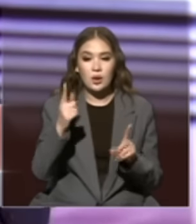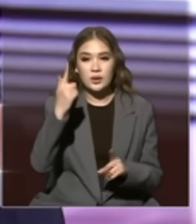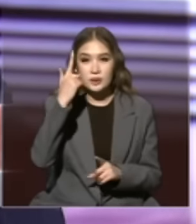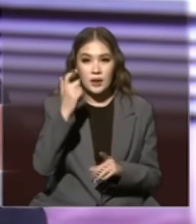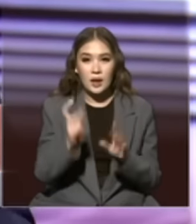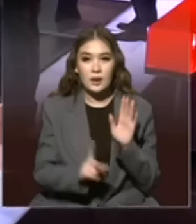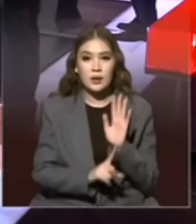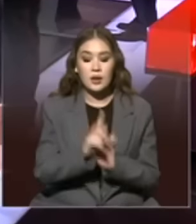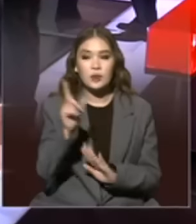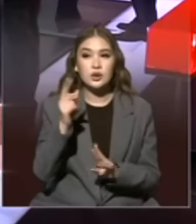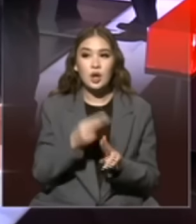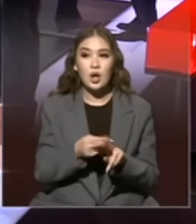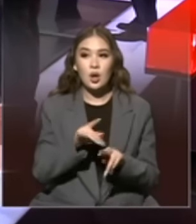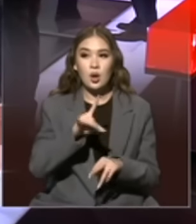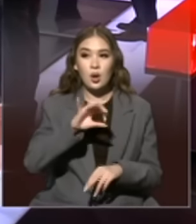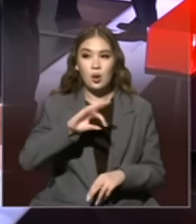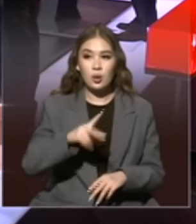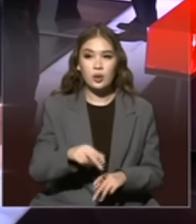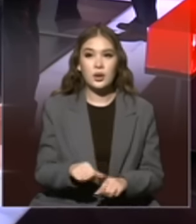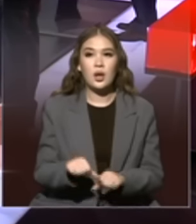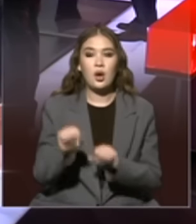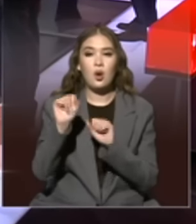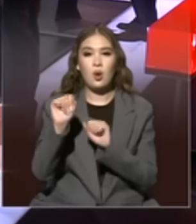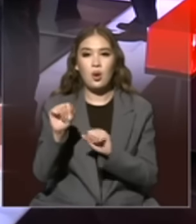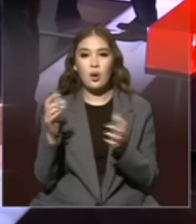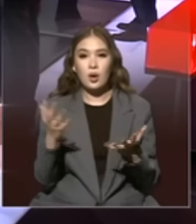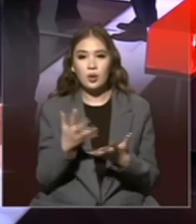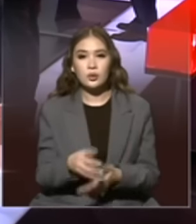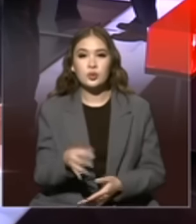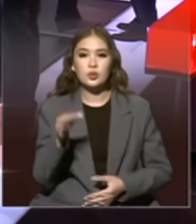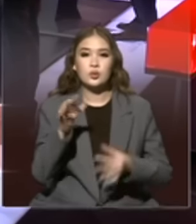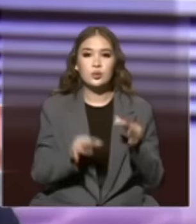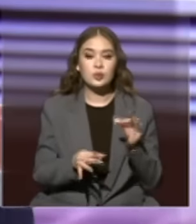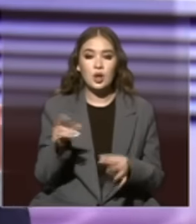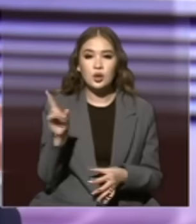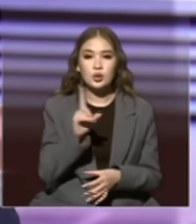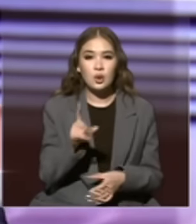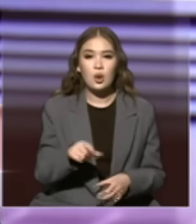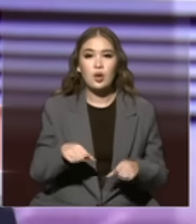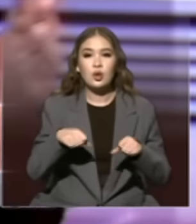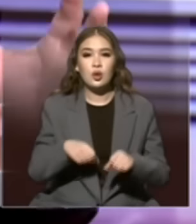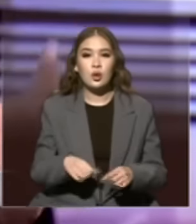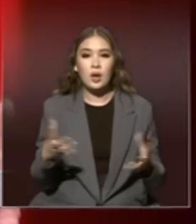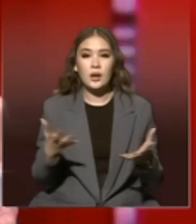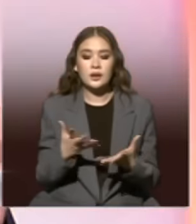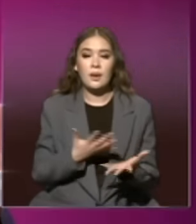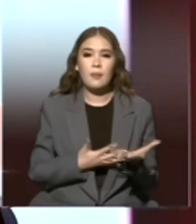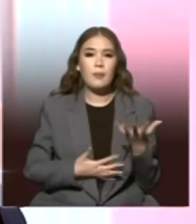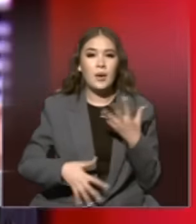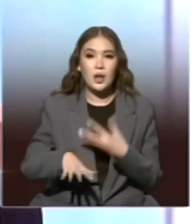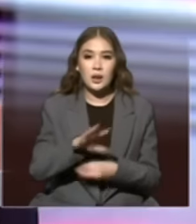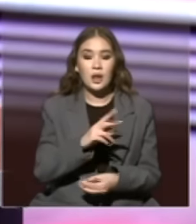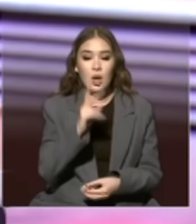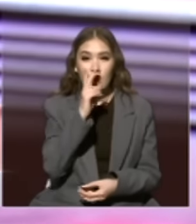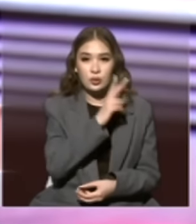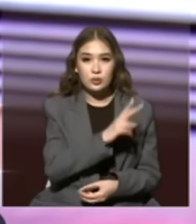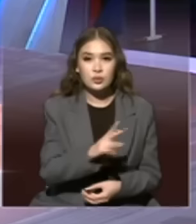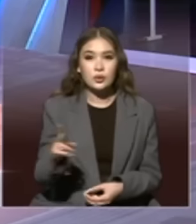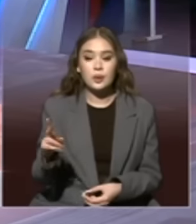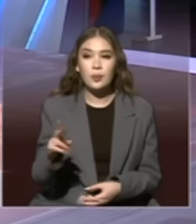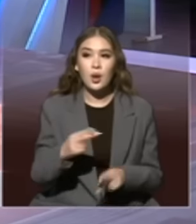мына прокурордың рөлін білді, қорғаушының рөлін білді, судья не істеу керек, оның қандай құқығы бар, соның бәрін сол жерде көріп,